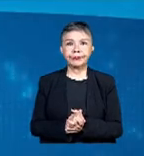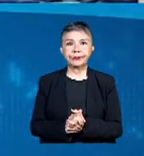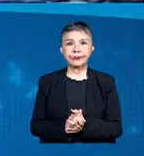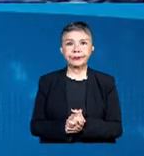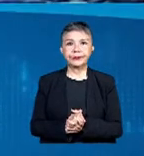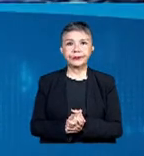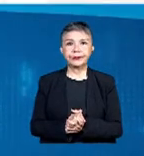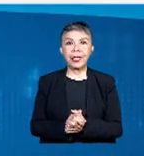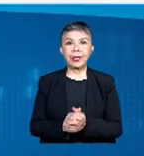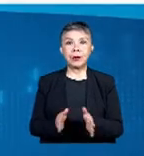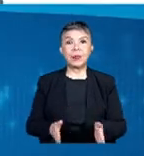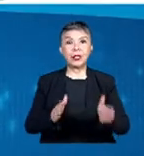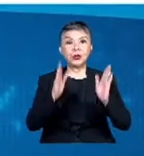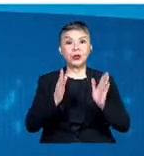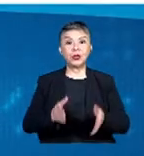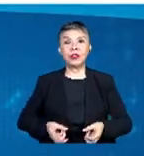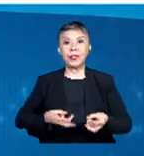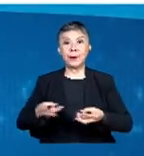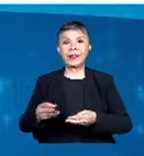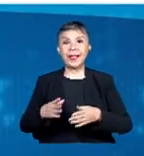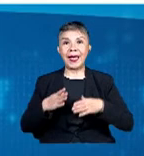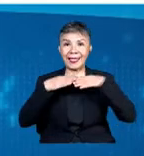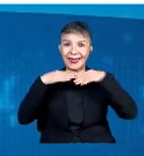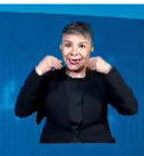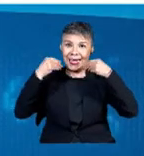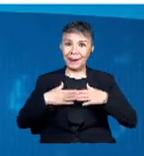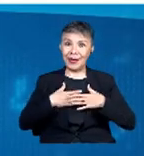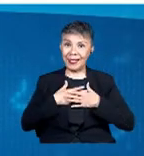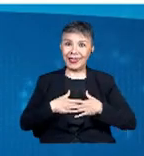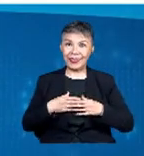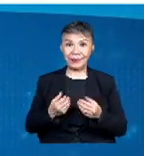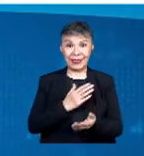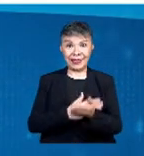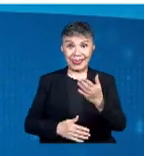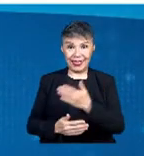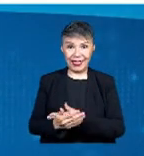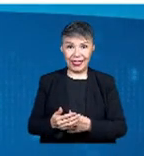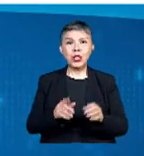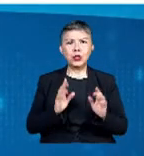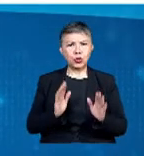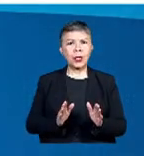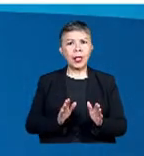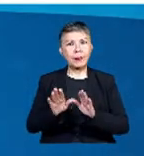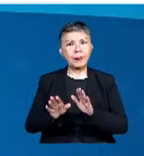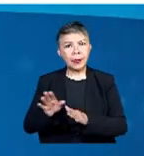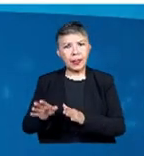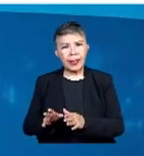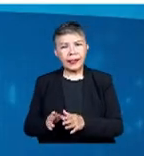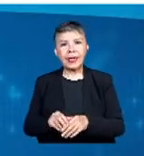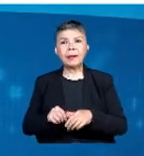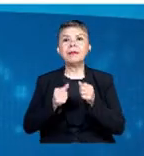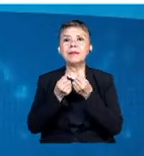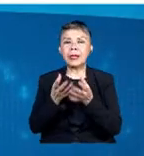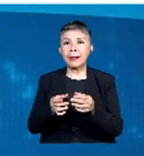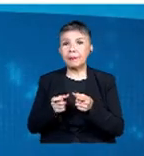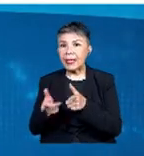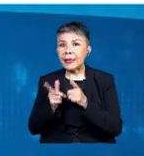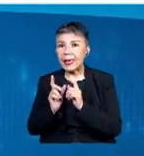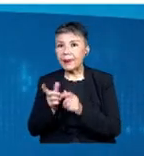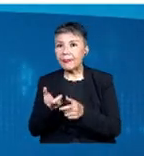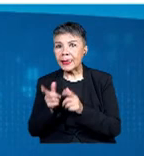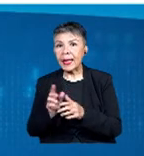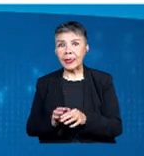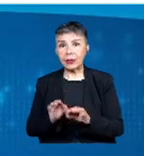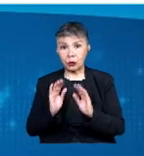hanya membangun fasilitas yang ramah teman-teman disabilitas ya Pak, dan juga memeliharanya, tapi juga memberikan pelatihan khusus